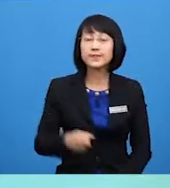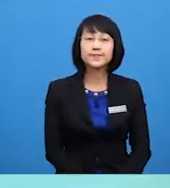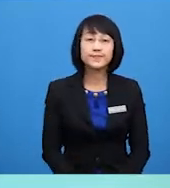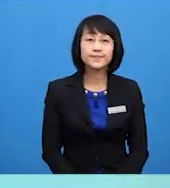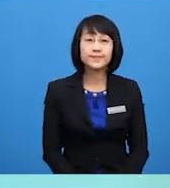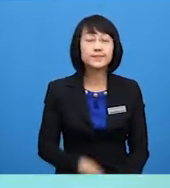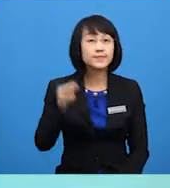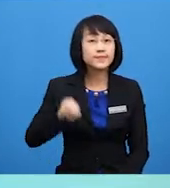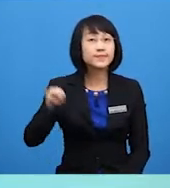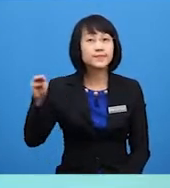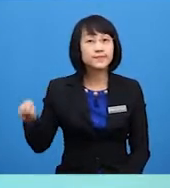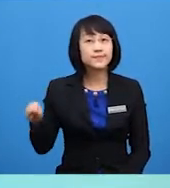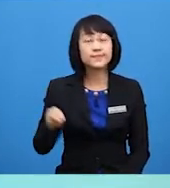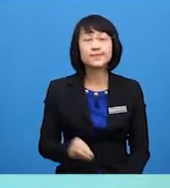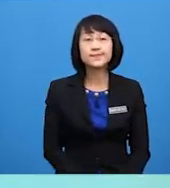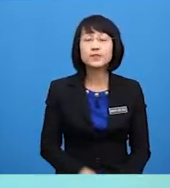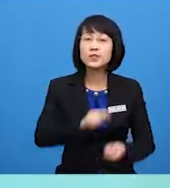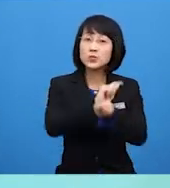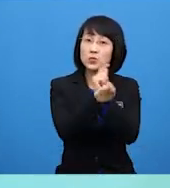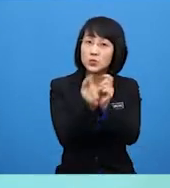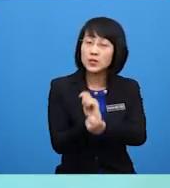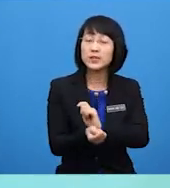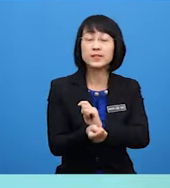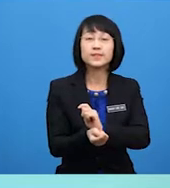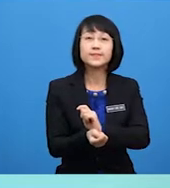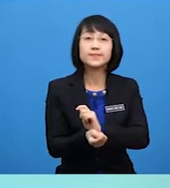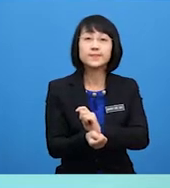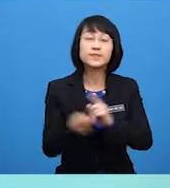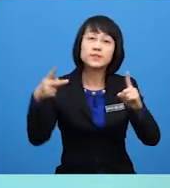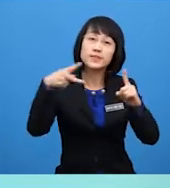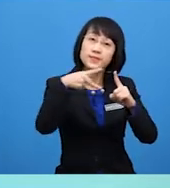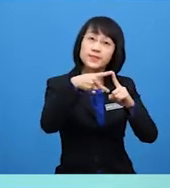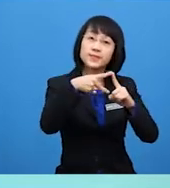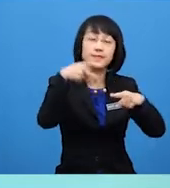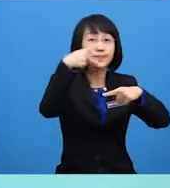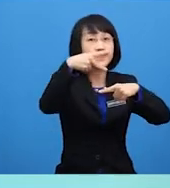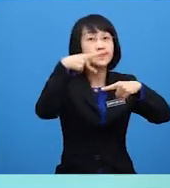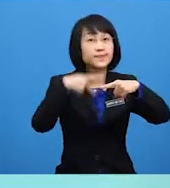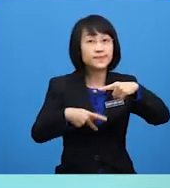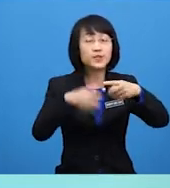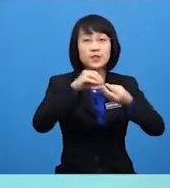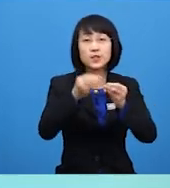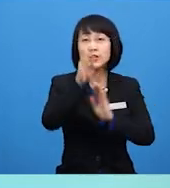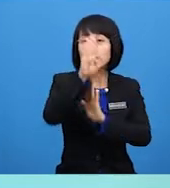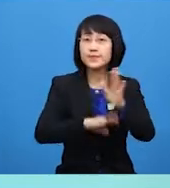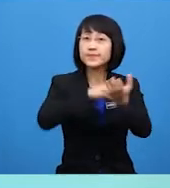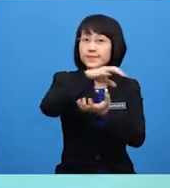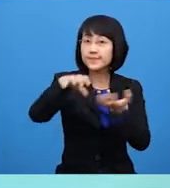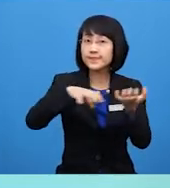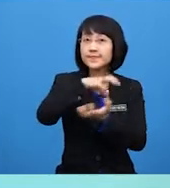Maka murid-murid perlu menukarkannya kepada pecahan nombor